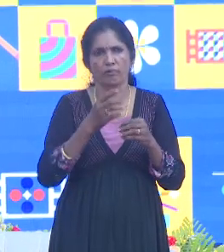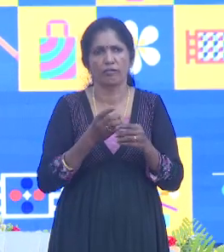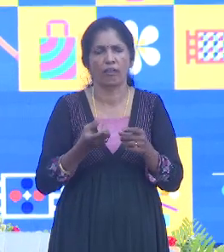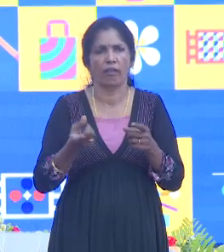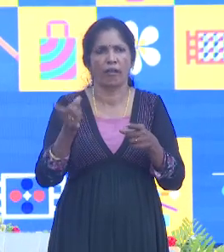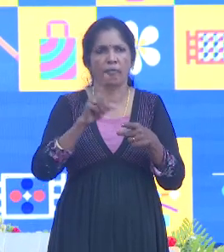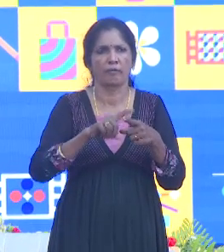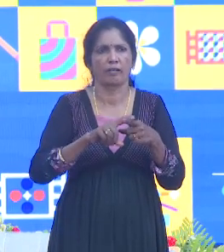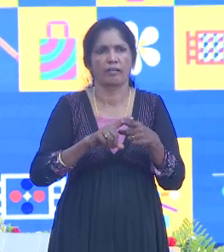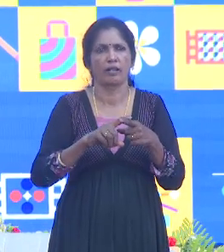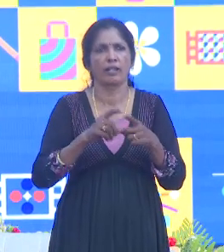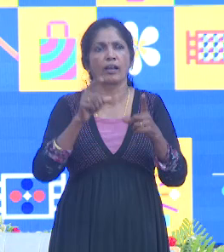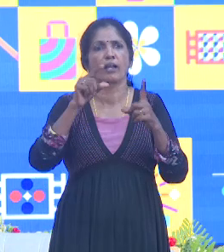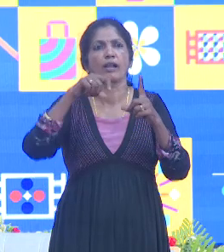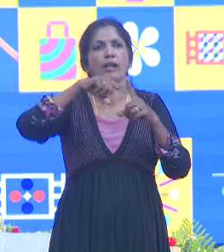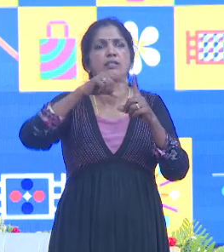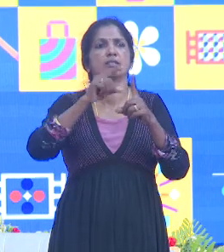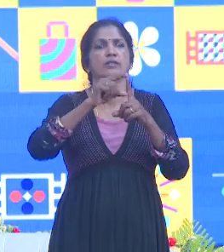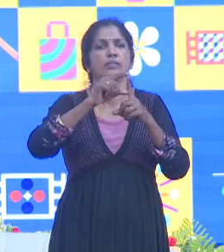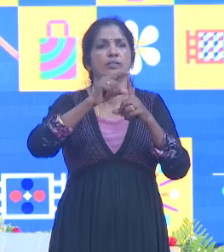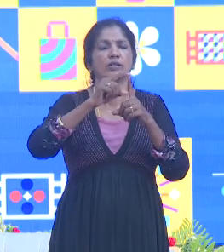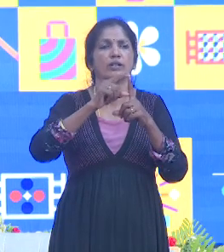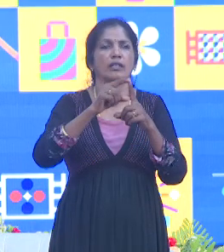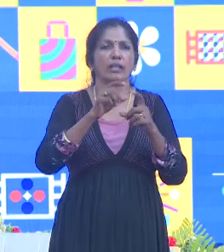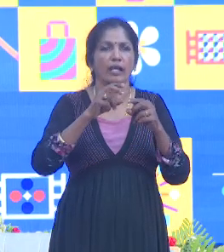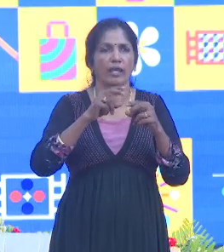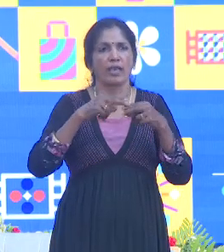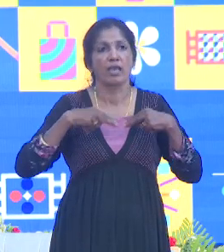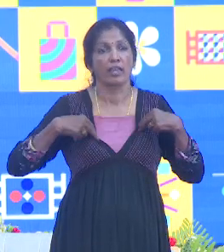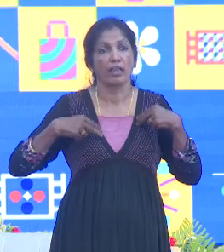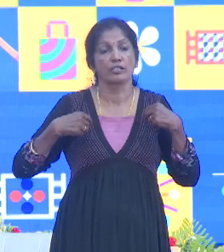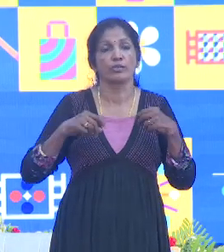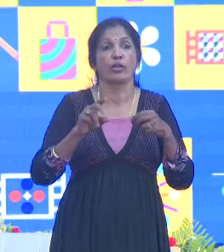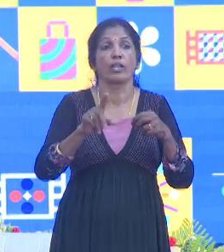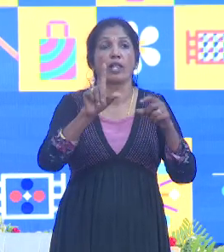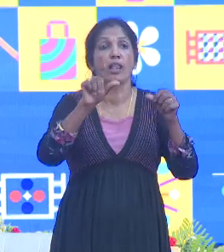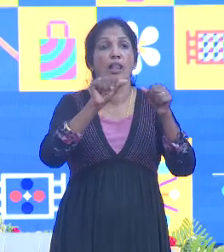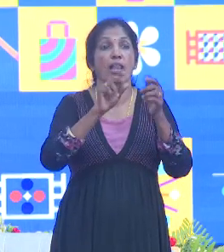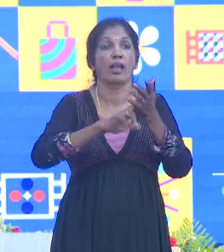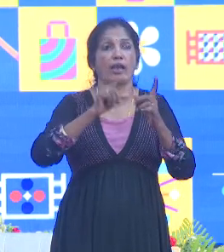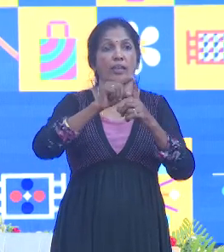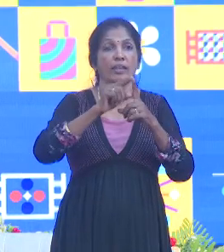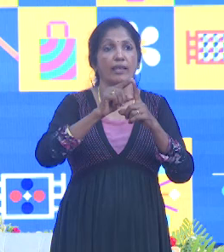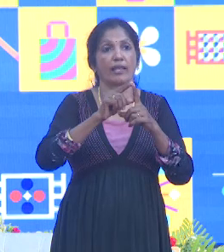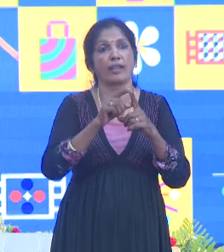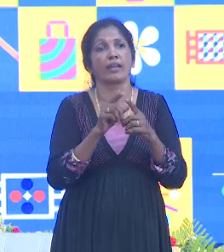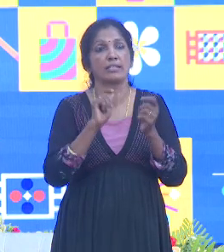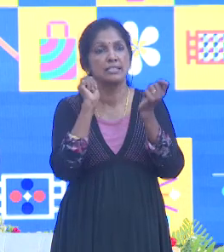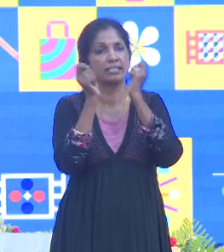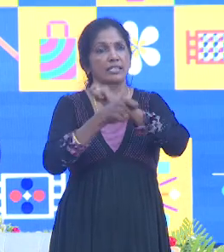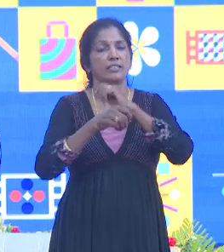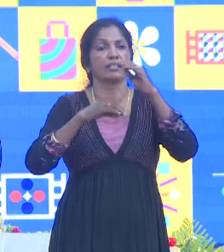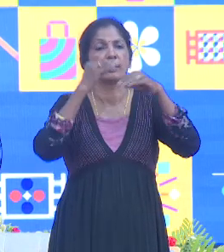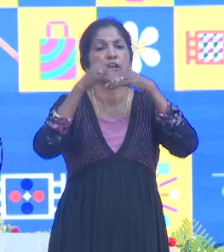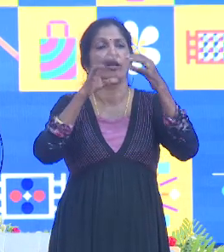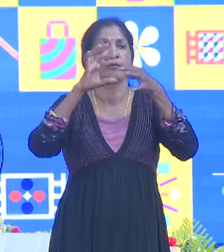കാസർഗോട്ടെ കേശവാനന്ദ ഭാരതിയുടെ കേസ് മുതൽ ഇപ്പോഴും നടക്കുന്ന കേസുകൾ വരെ ഭൂമി പരിഷ്കരണവുമായി ബന്ധപ്പെട്ട കേസുകളാണ്.